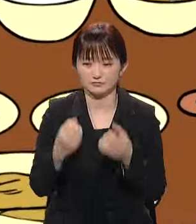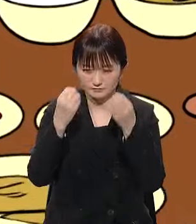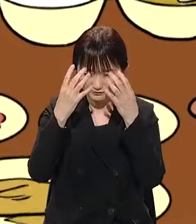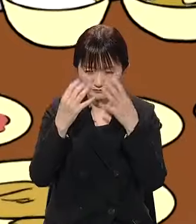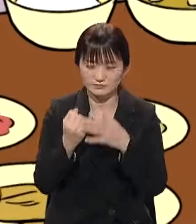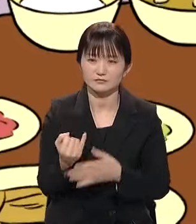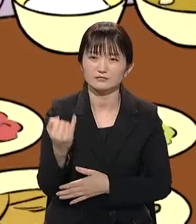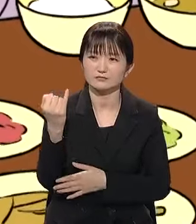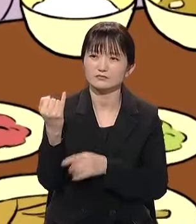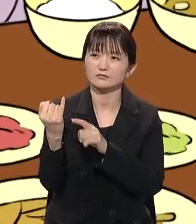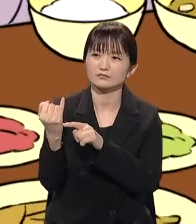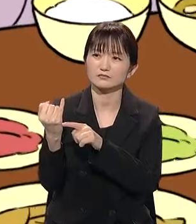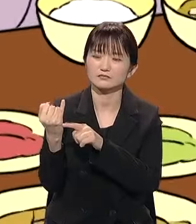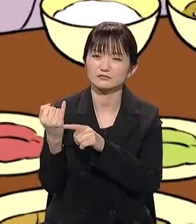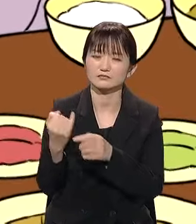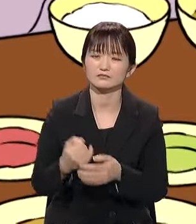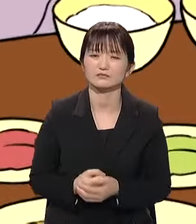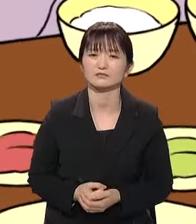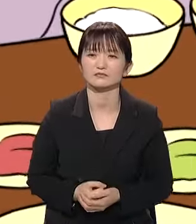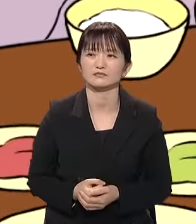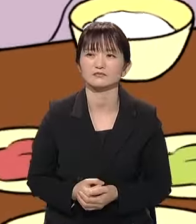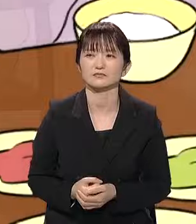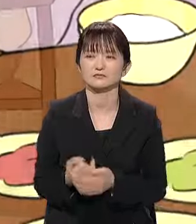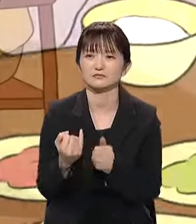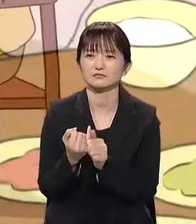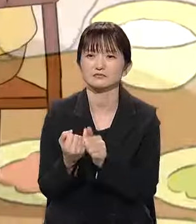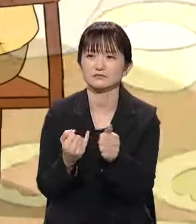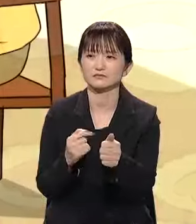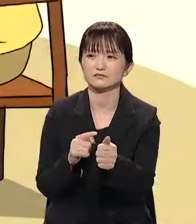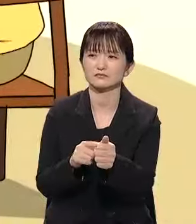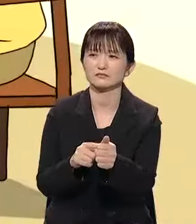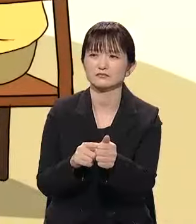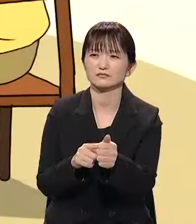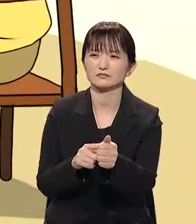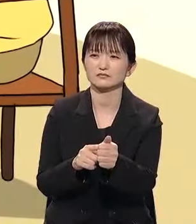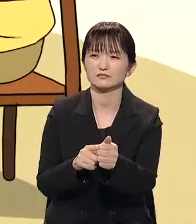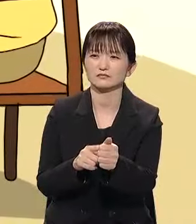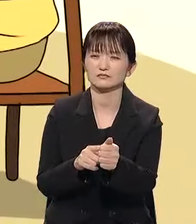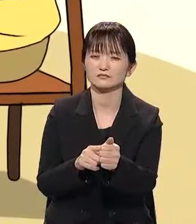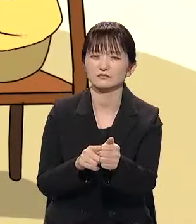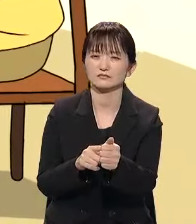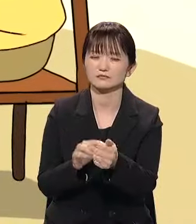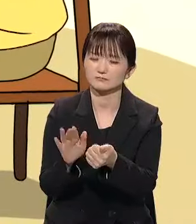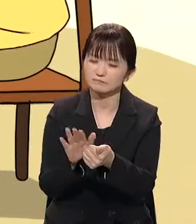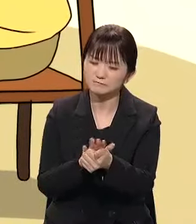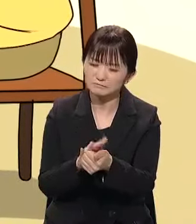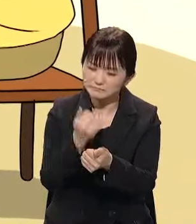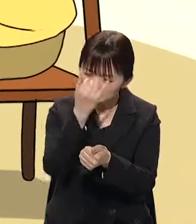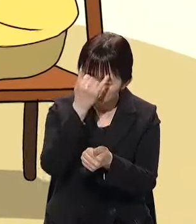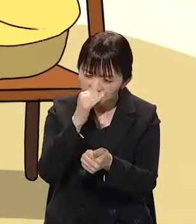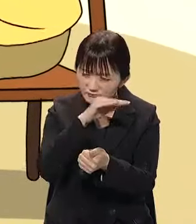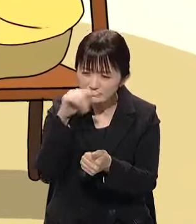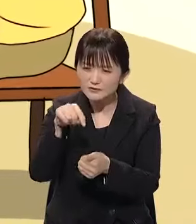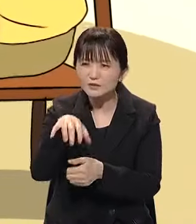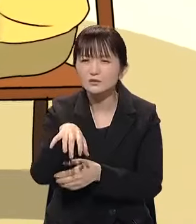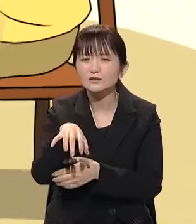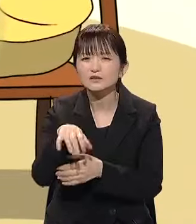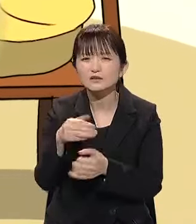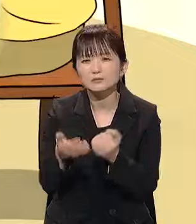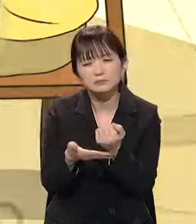역시도 아 우리 남편이 그 다른 사람들한테는 굉장히 또 친절하고 예의 바른데 왜 여기서만 이런지 모르겠어요 라고만